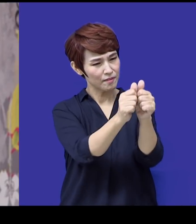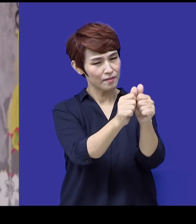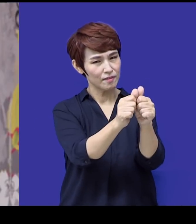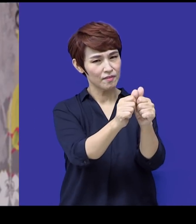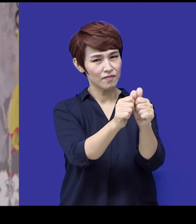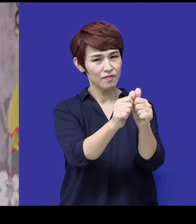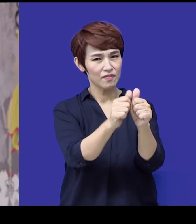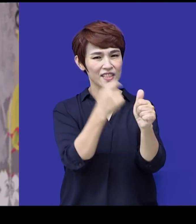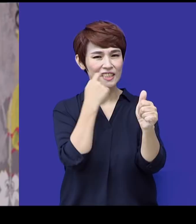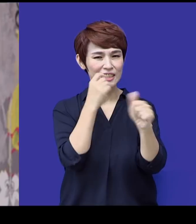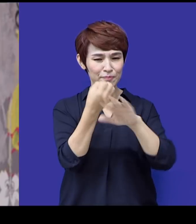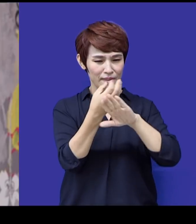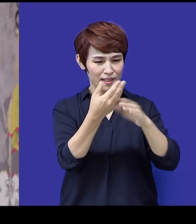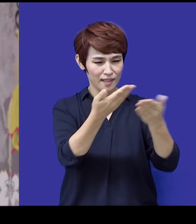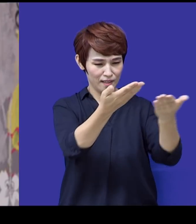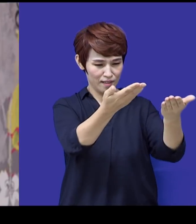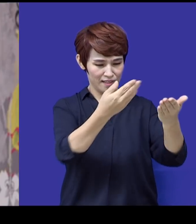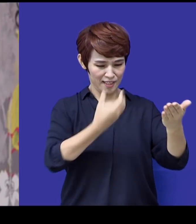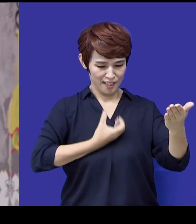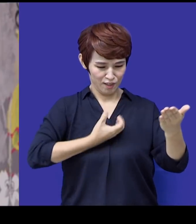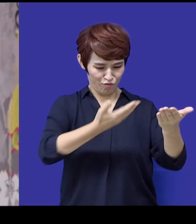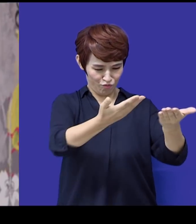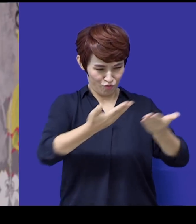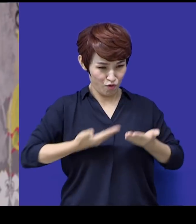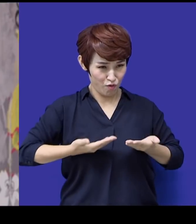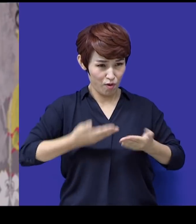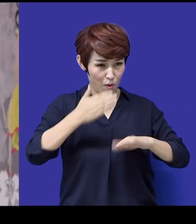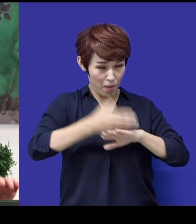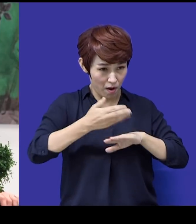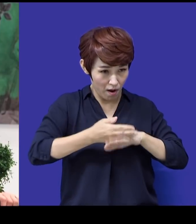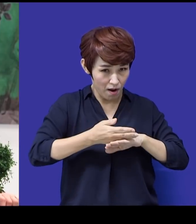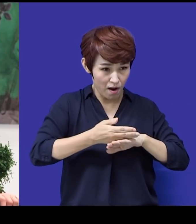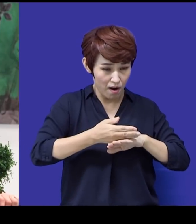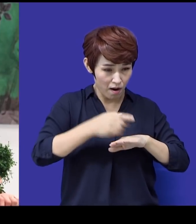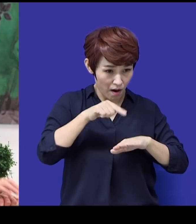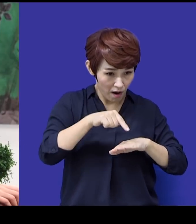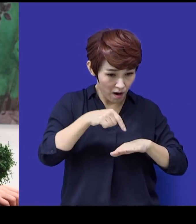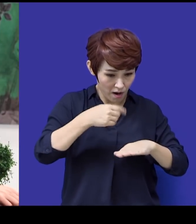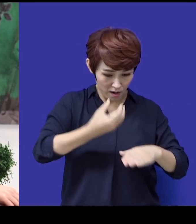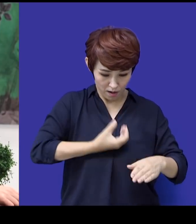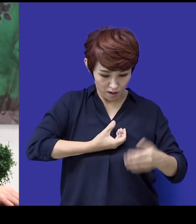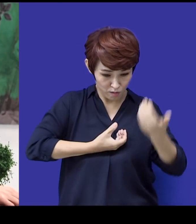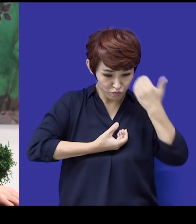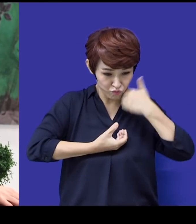고맙지만은 하나님이 나한테 이거 씌워준다는 그런 느낌이 들더라고요. 예.